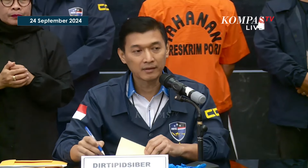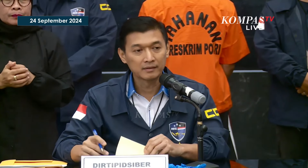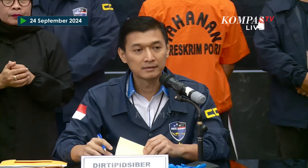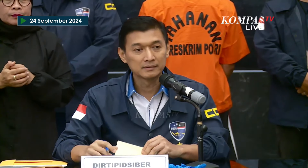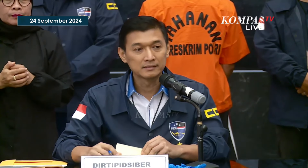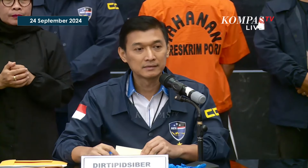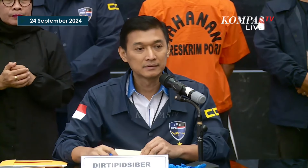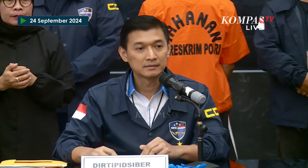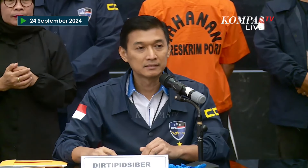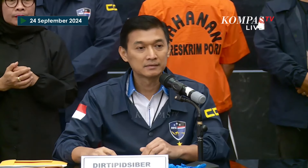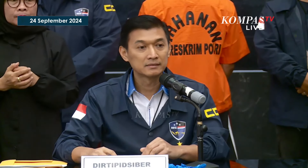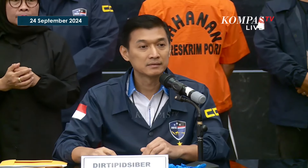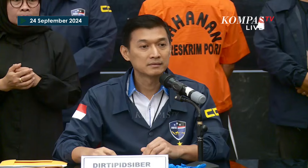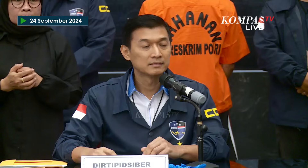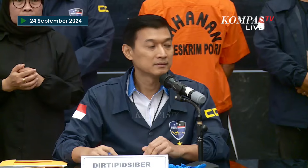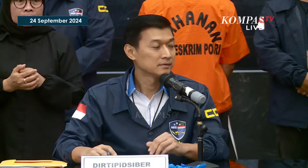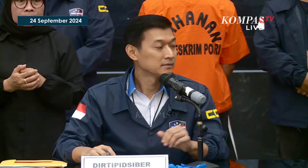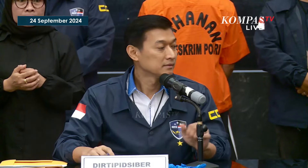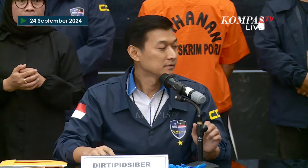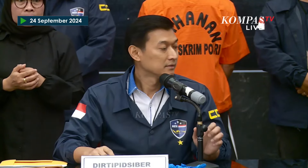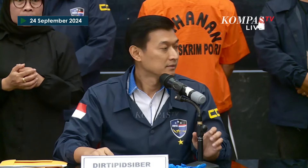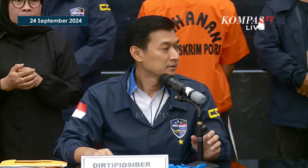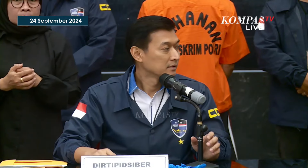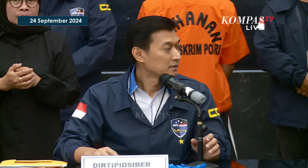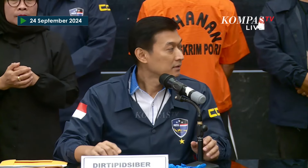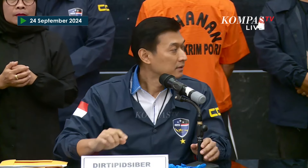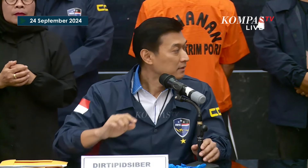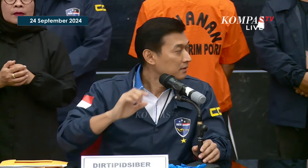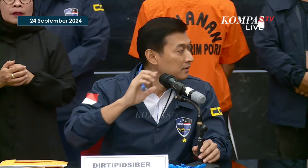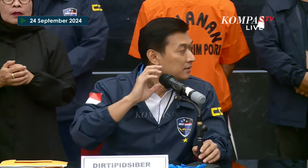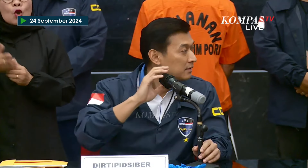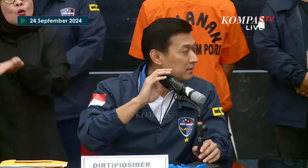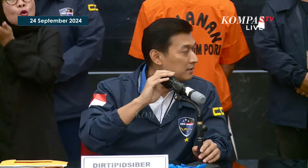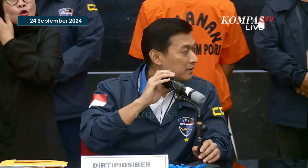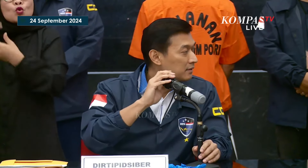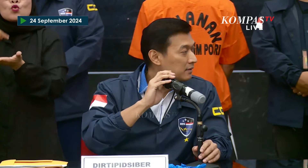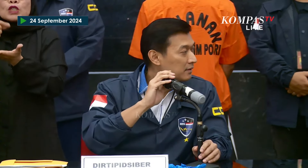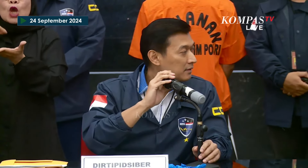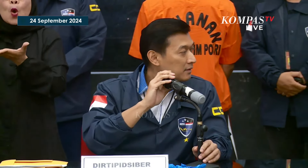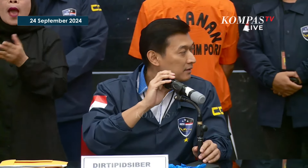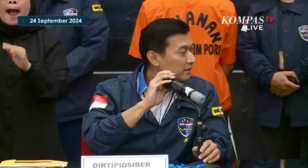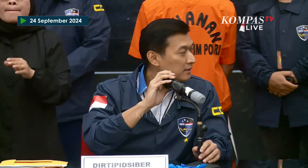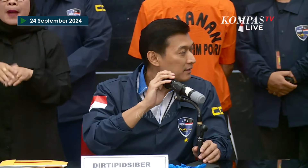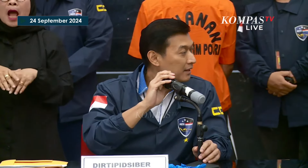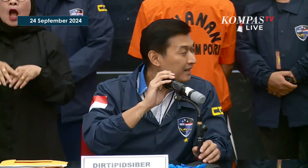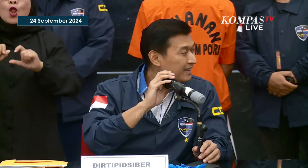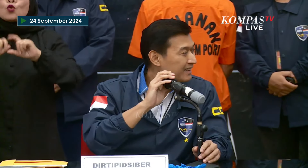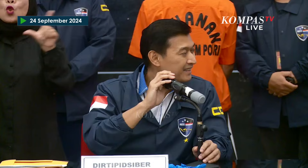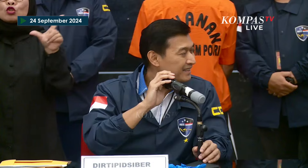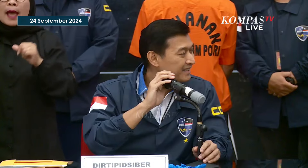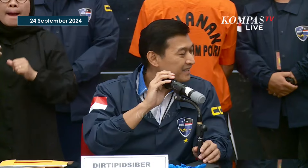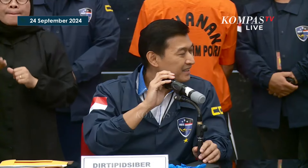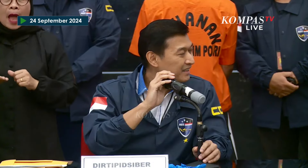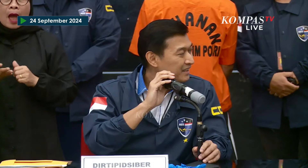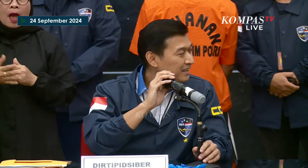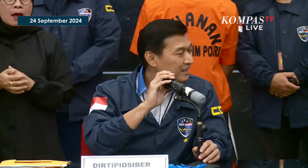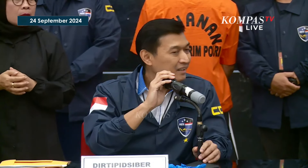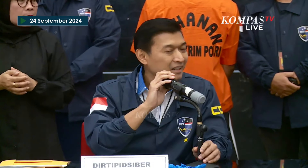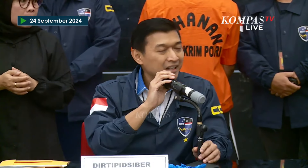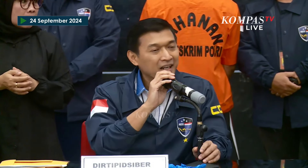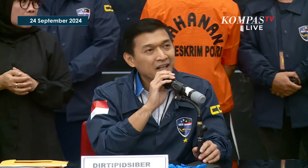lanjut ke Kang Okto nanti ya. strata sosial pendidikan?